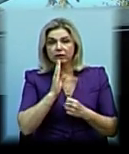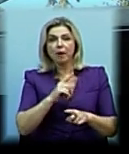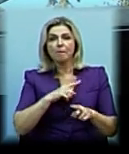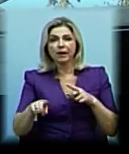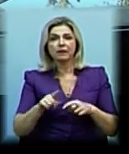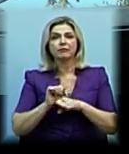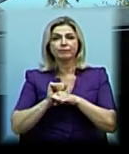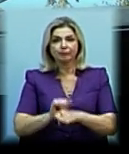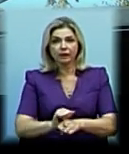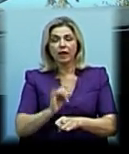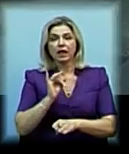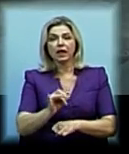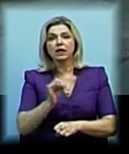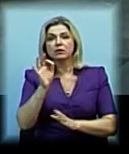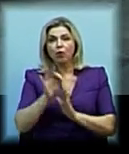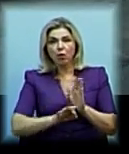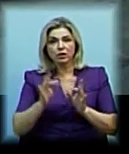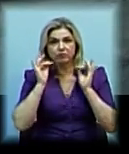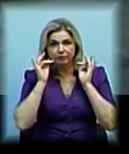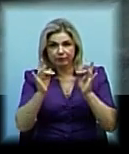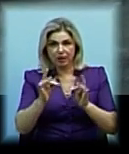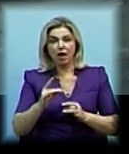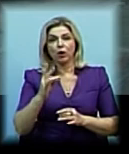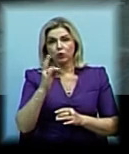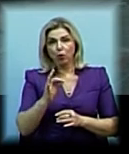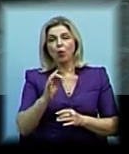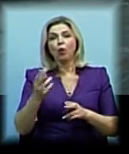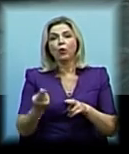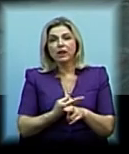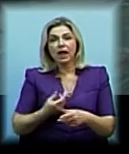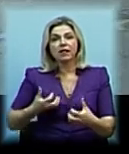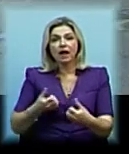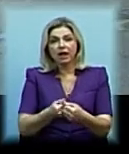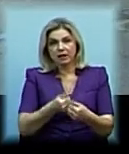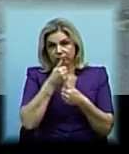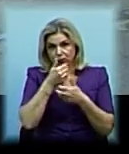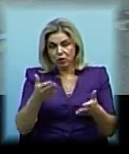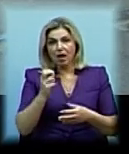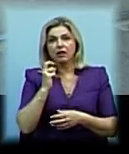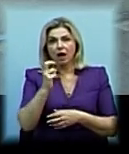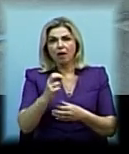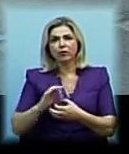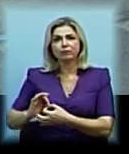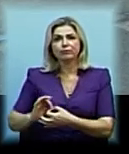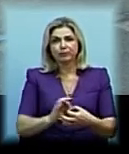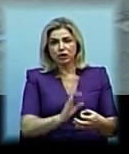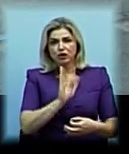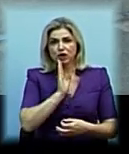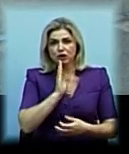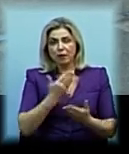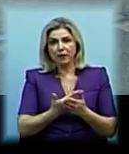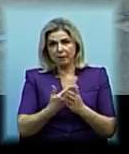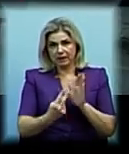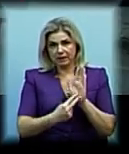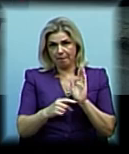екстрене гальмування і одночасно подав звуковий сигнал. Проте уникнути наїзду не вдалося, та трамвай протягнув колесами жінку близько